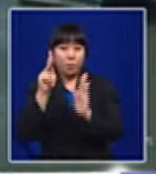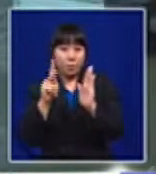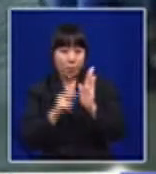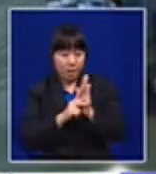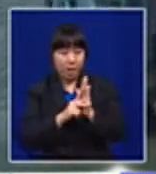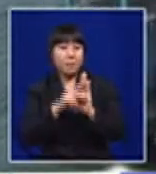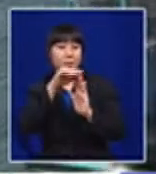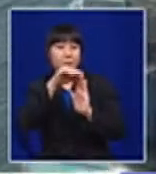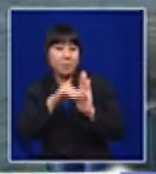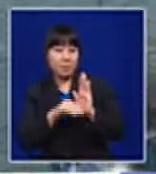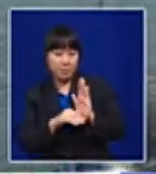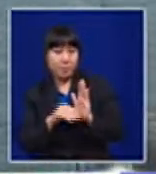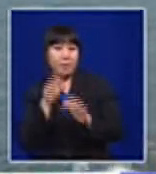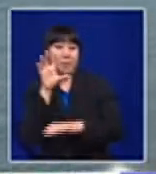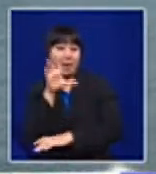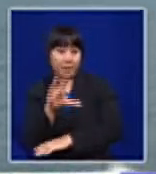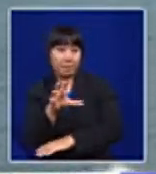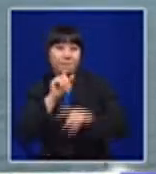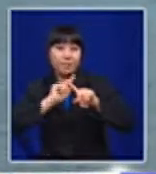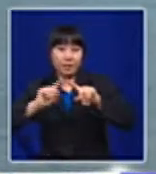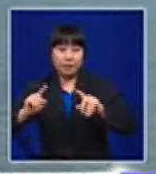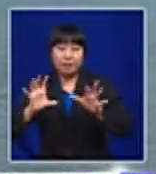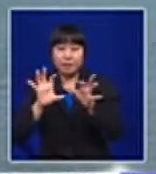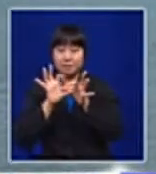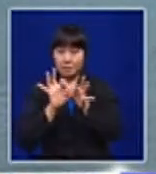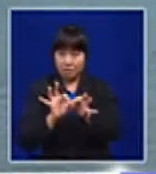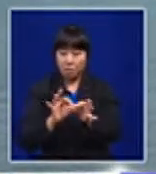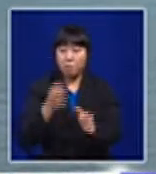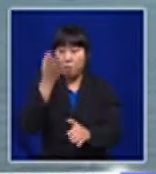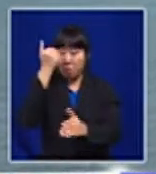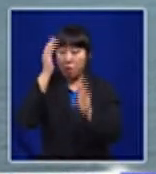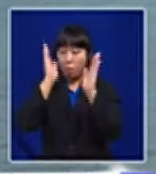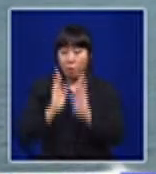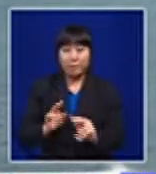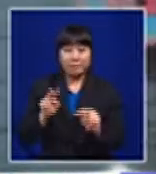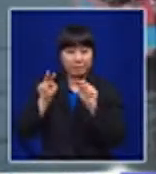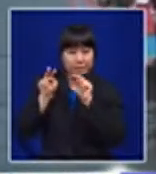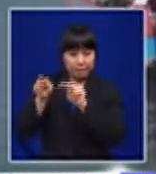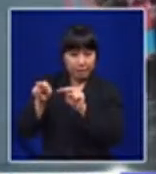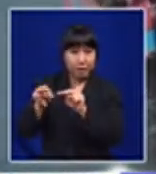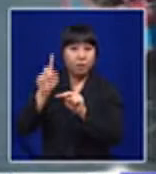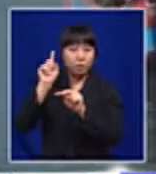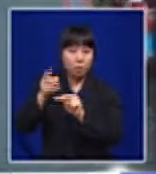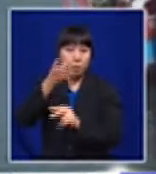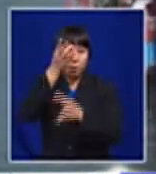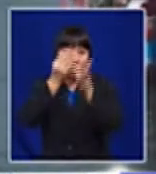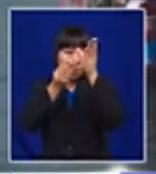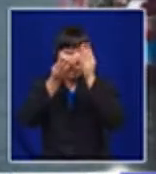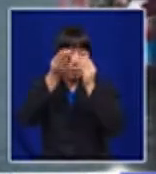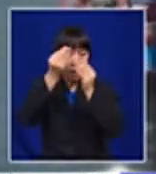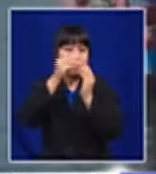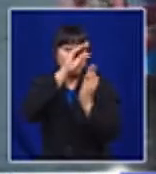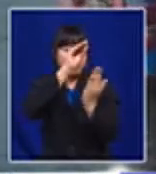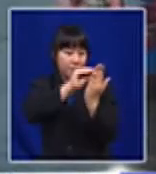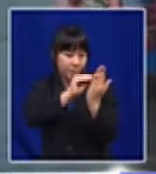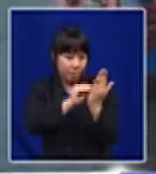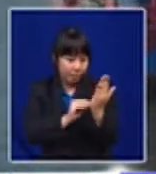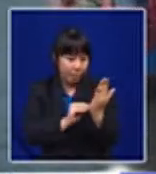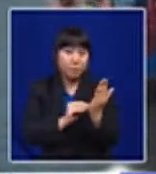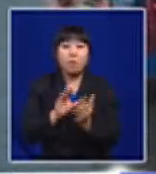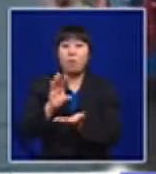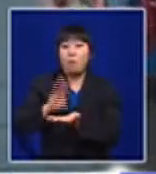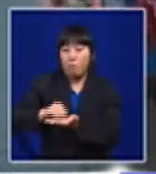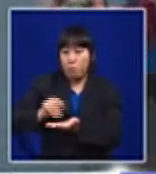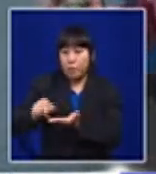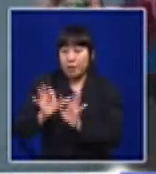กฎระเบียบและข้อบังคับต่างๆที่เกี่ยวข้องเนื่องจากผู้สังเกตการจะต้องเป็นผู้ศึกษาและบันทึกข้อมูลการทำประมง